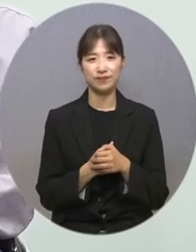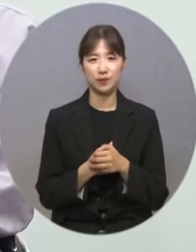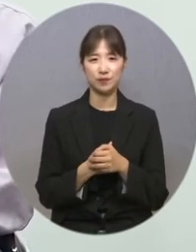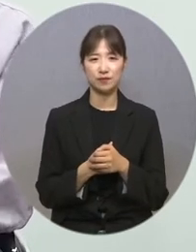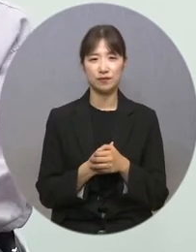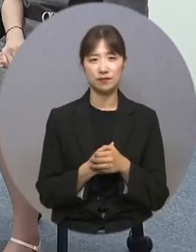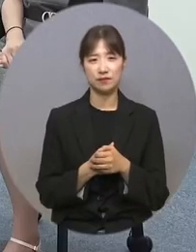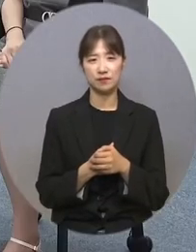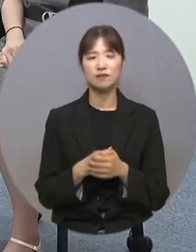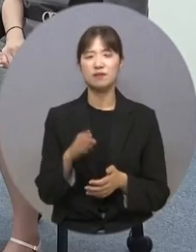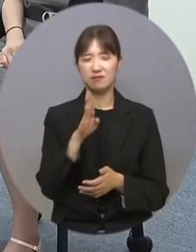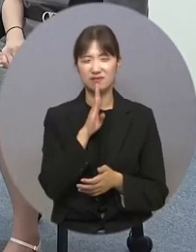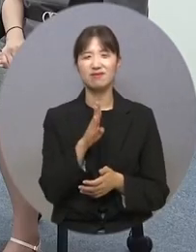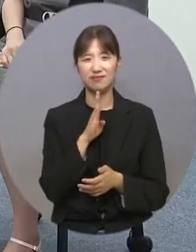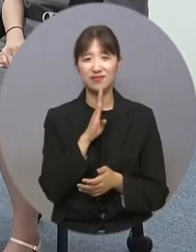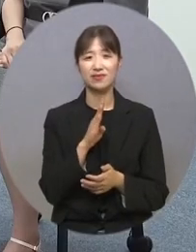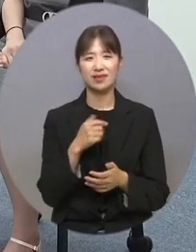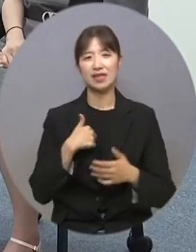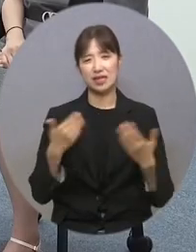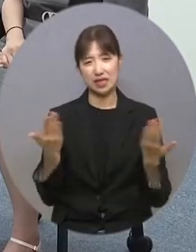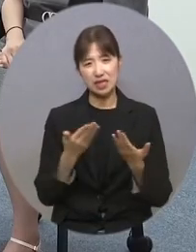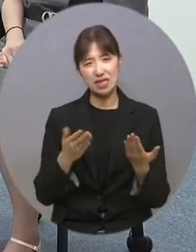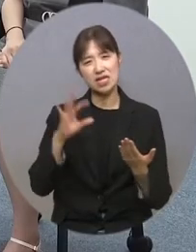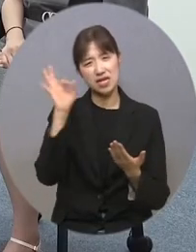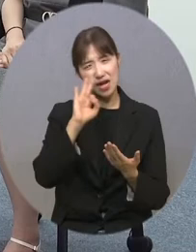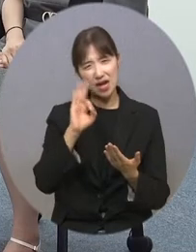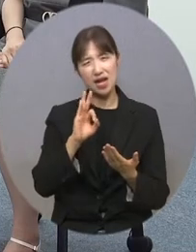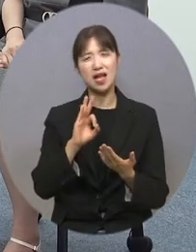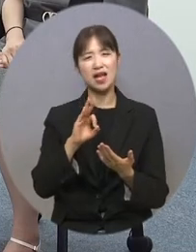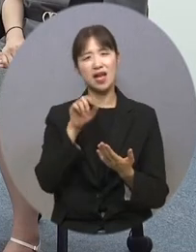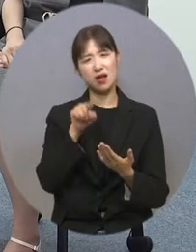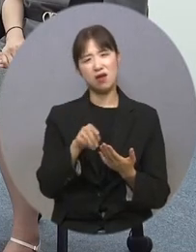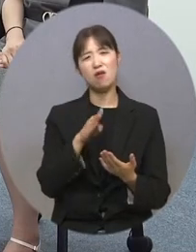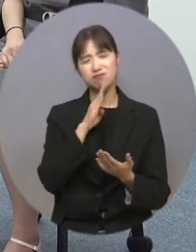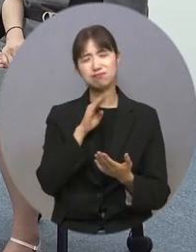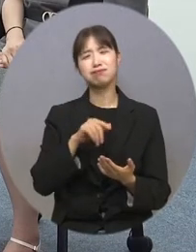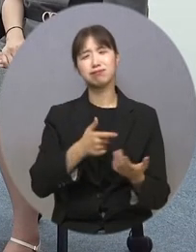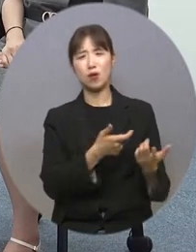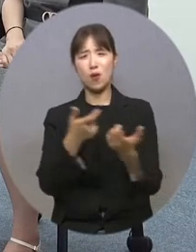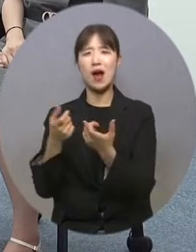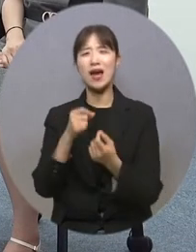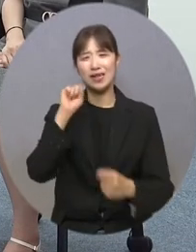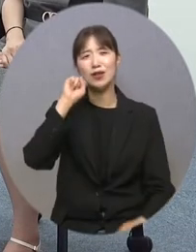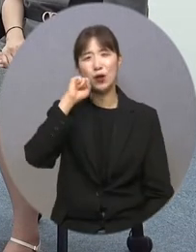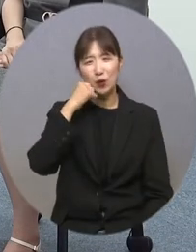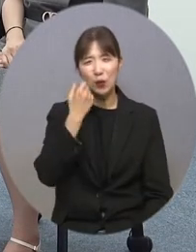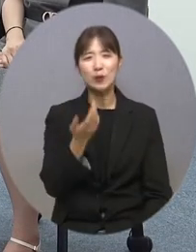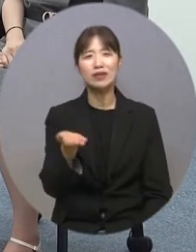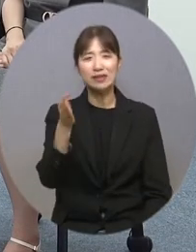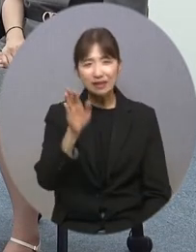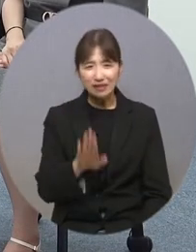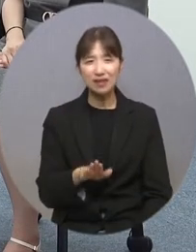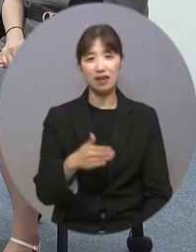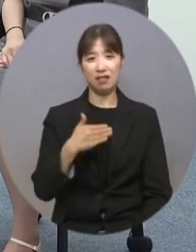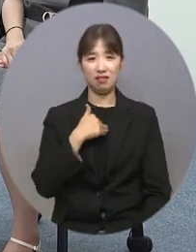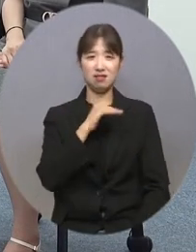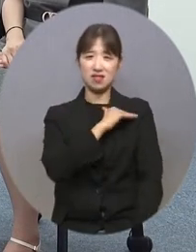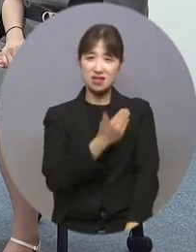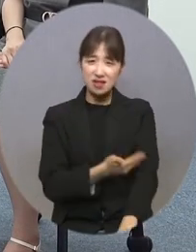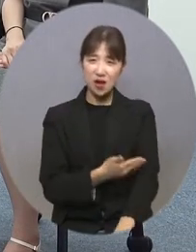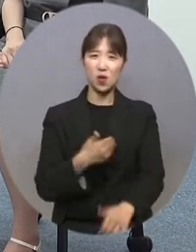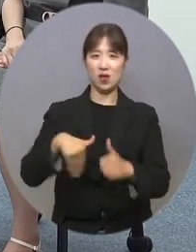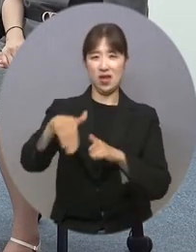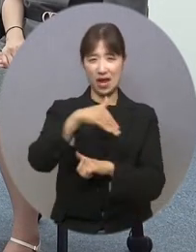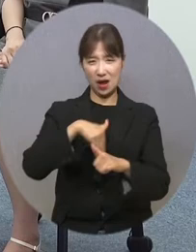그래서 몬 사실 뭐 직업을 찾고 직장을 찾는 것은 다 어려운 세상이 긴 하죠 근데 일단 내 능력과 대